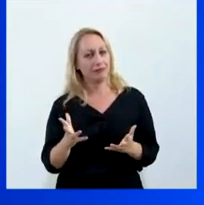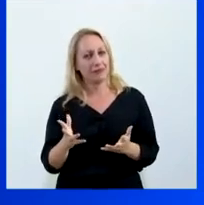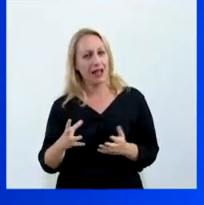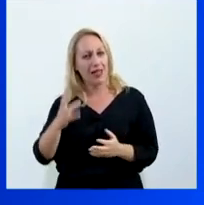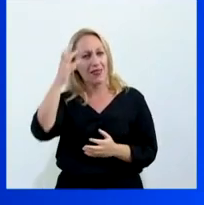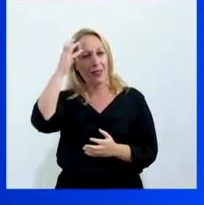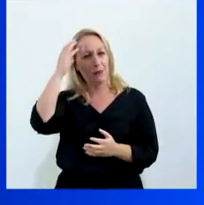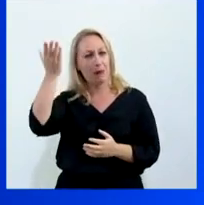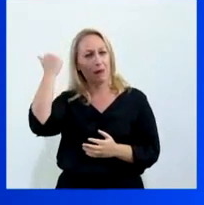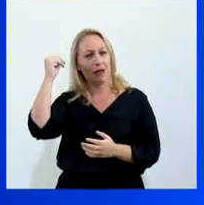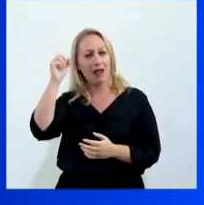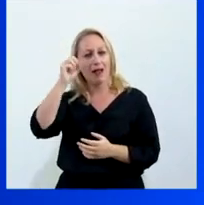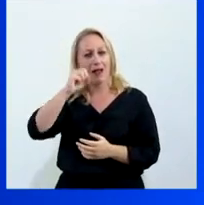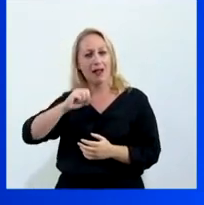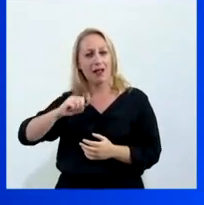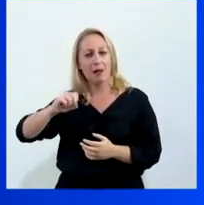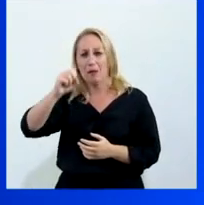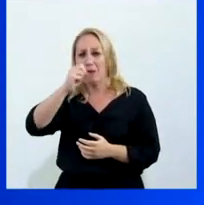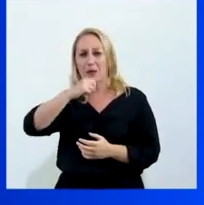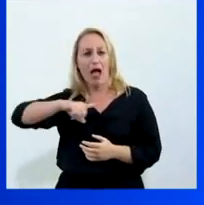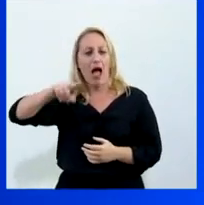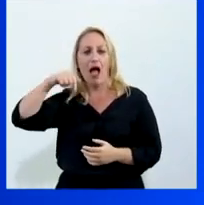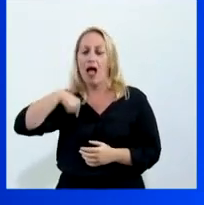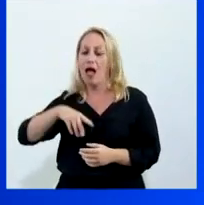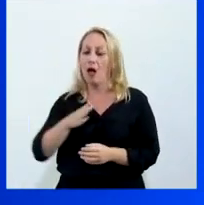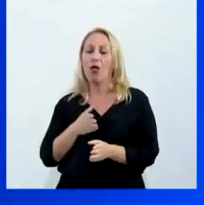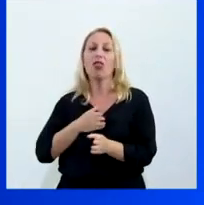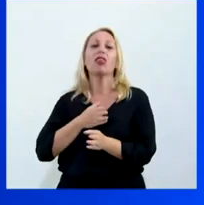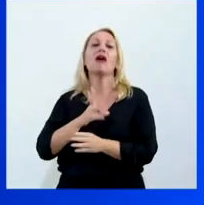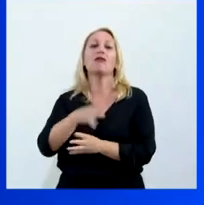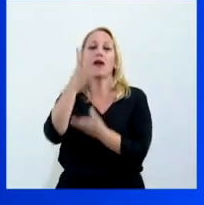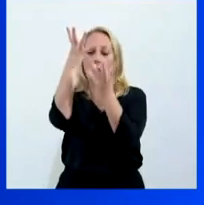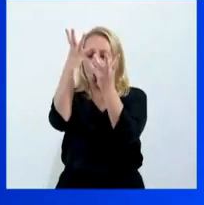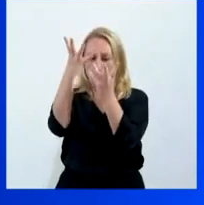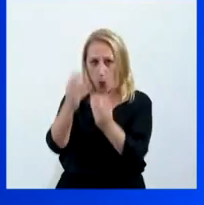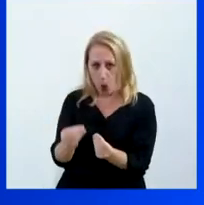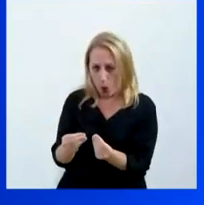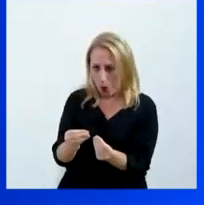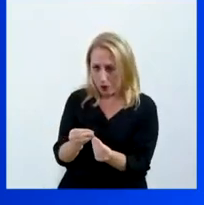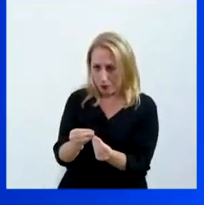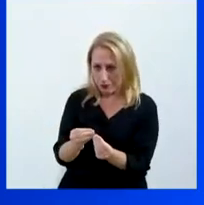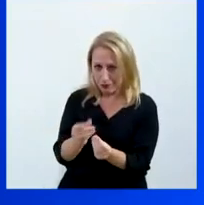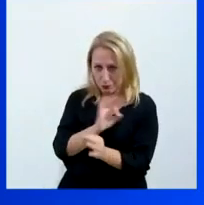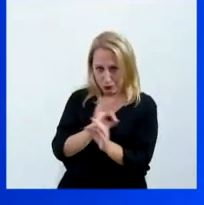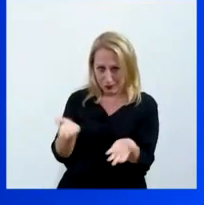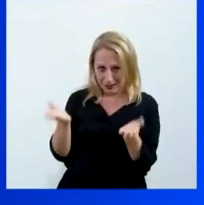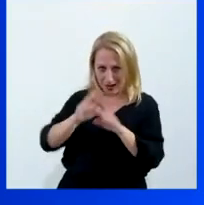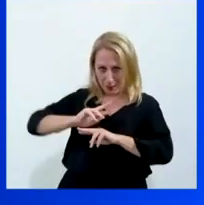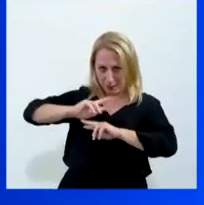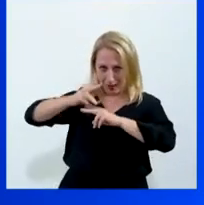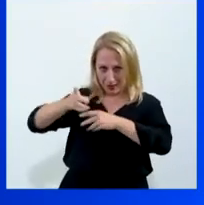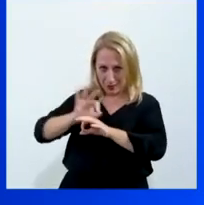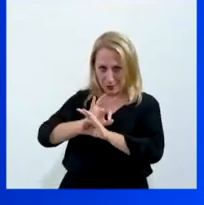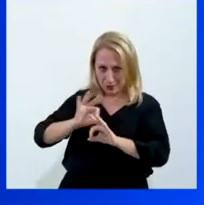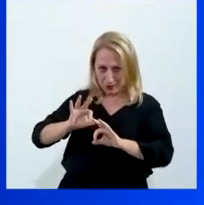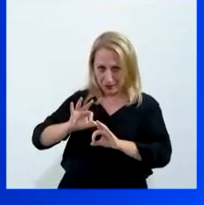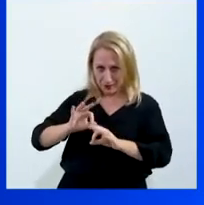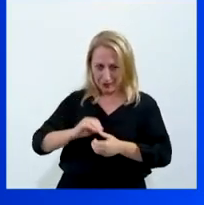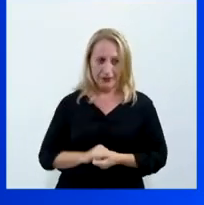Θυμάμαι ένα τραγούδι που λέει «Δεν πάω πουθενά, εδώ θα μείνω». Σας καλύπτει αυτή η απάντησή μου.